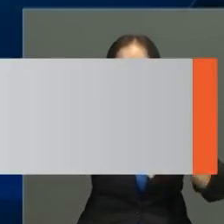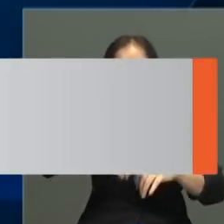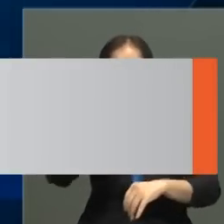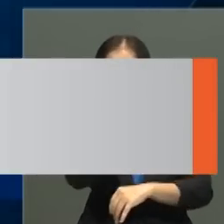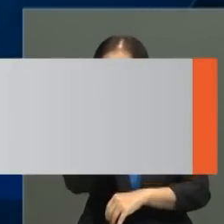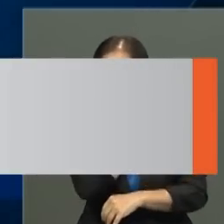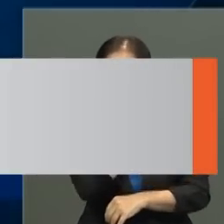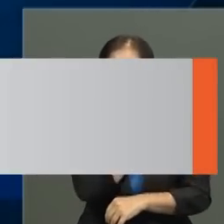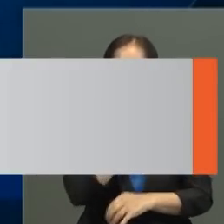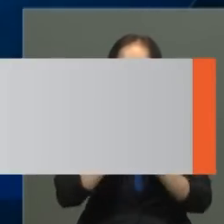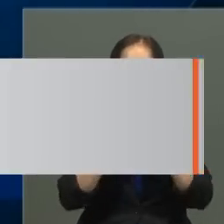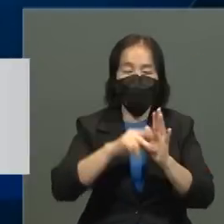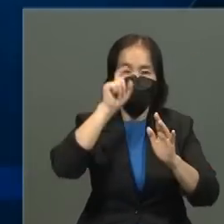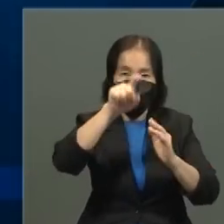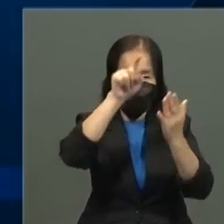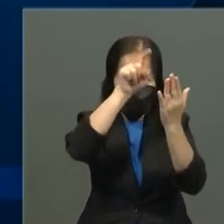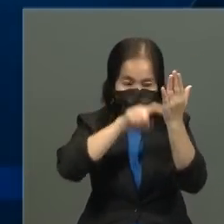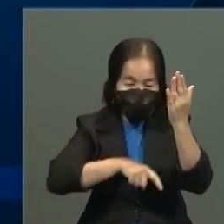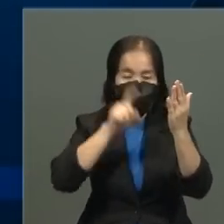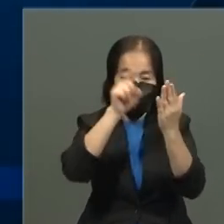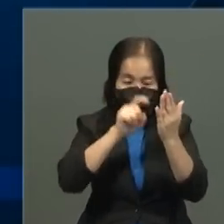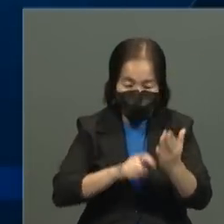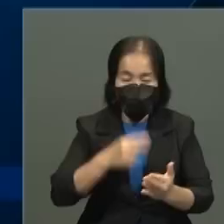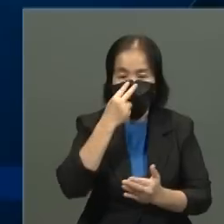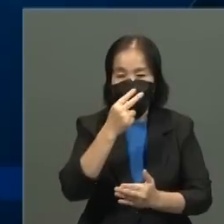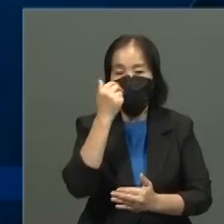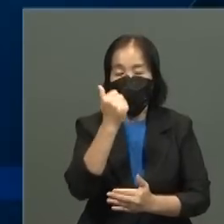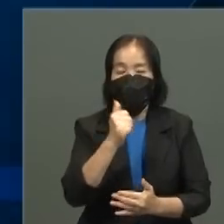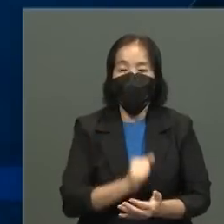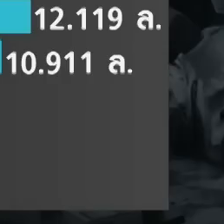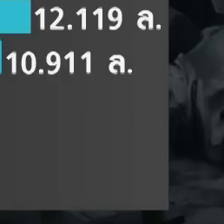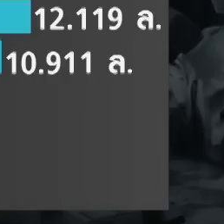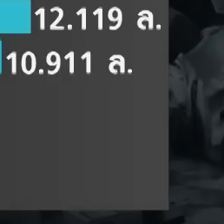ผิดชอบสามารถเข้าไปดูรายงานแล้วก็อัปเดตได้นะคะ